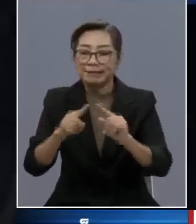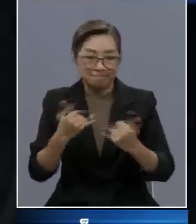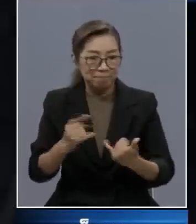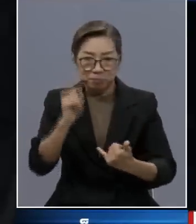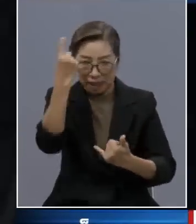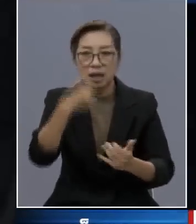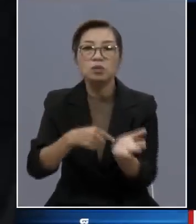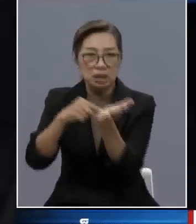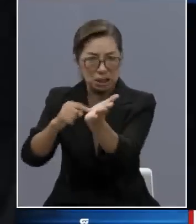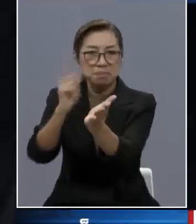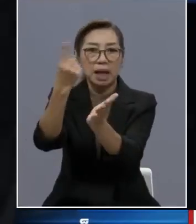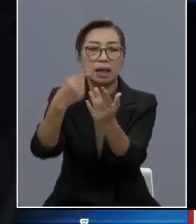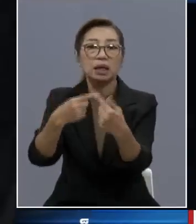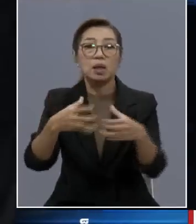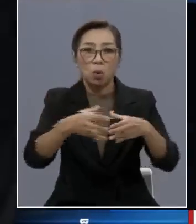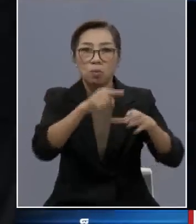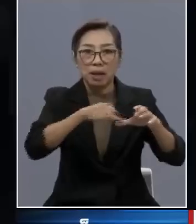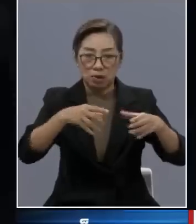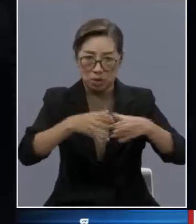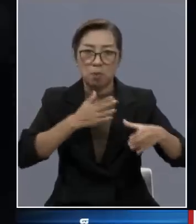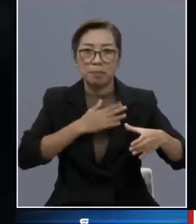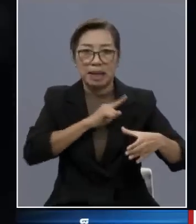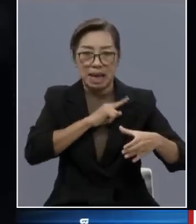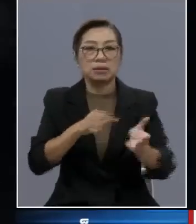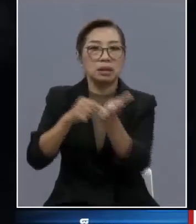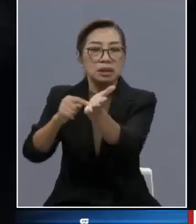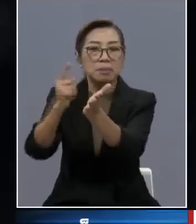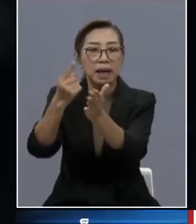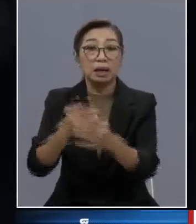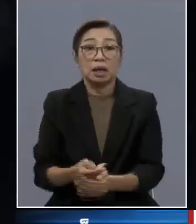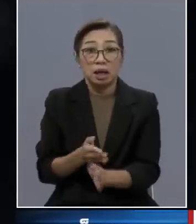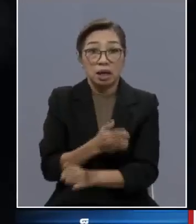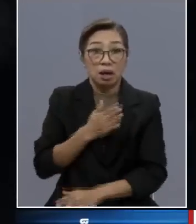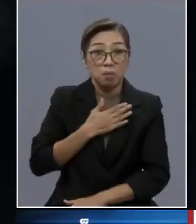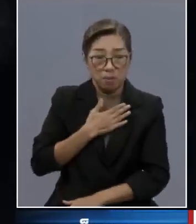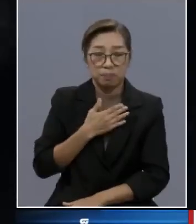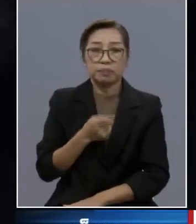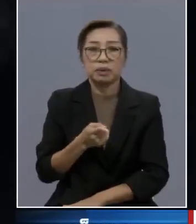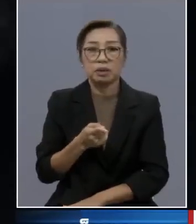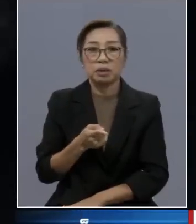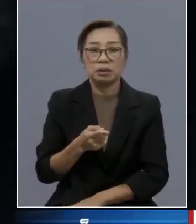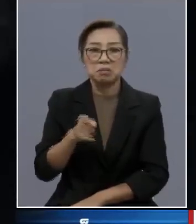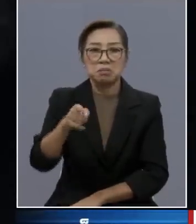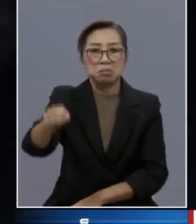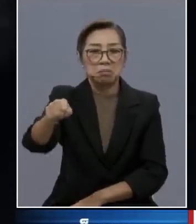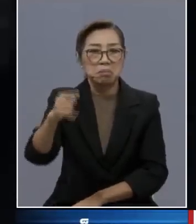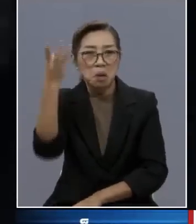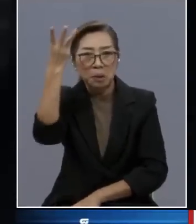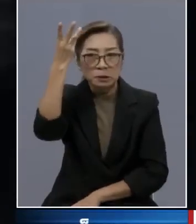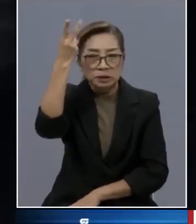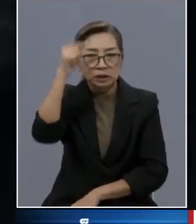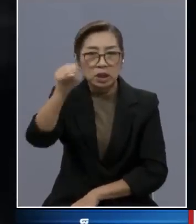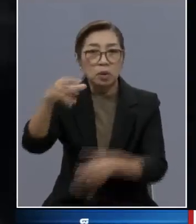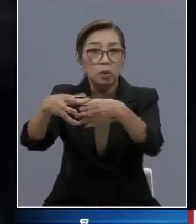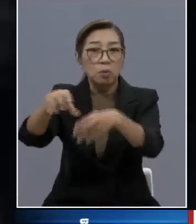การยื่นอยู่โดยการดำเนินการของพรรคก้าวไกลครับมีโอกาสได้ตอบ นะครับคลายข้อกังวลใจของ